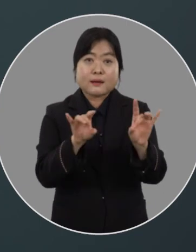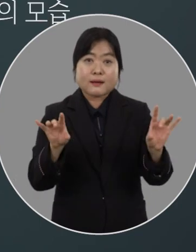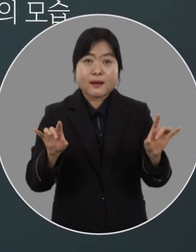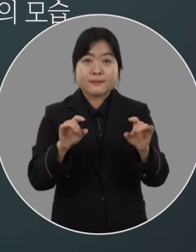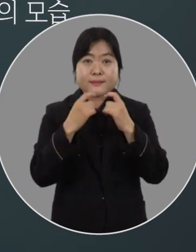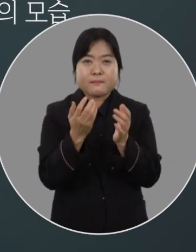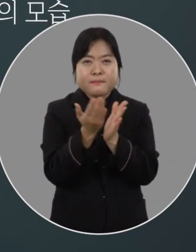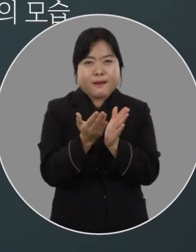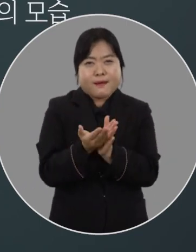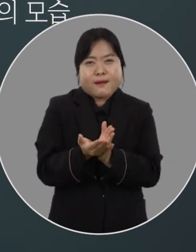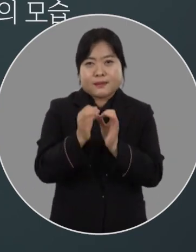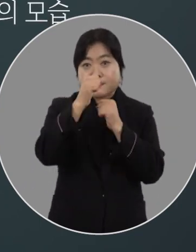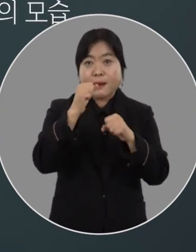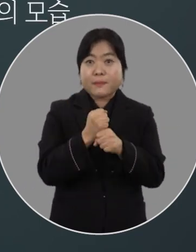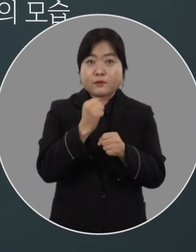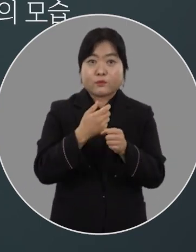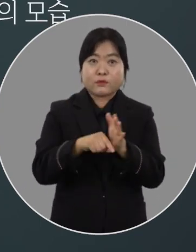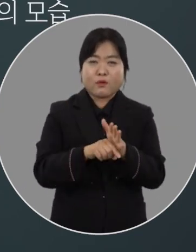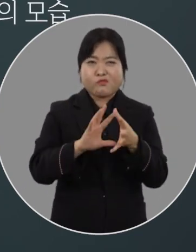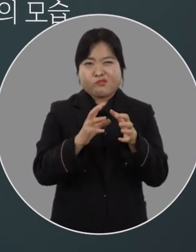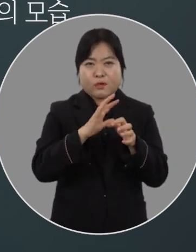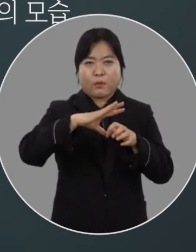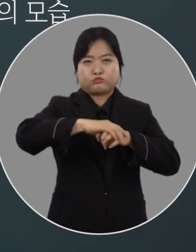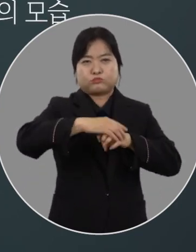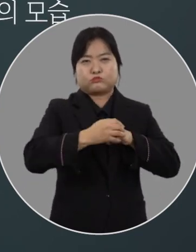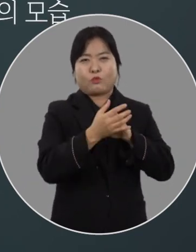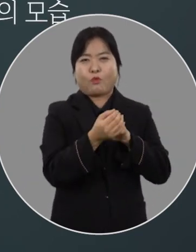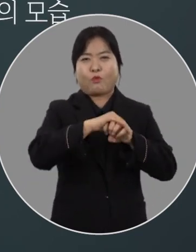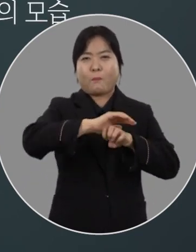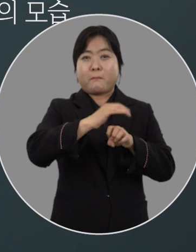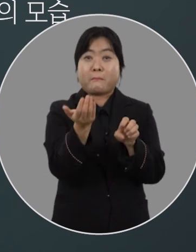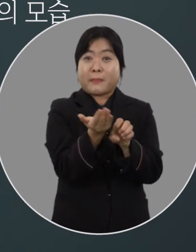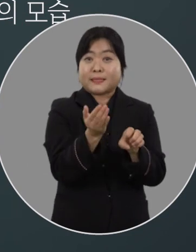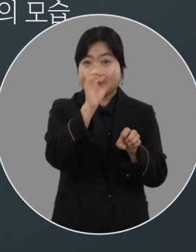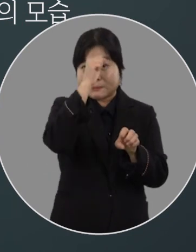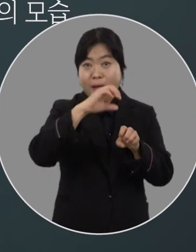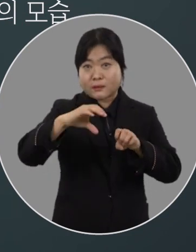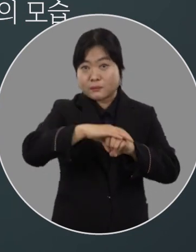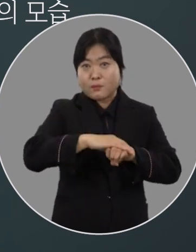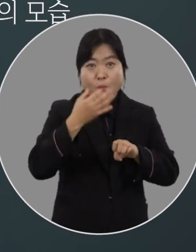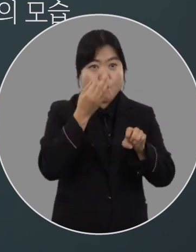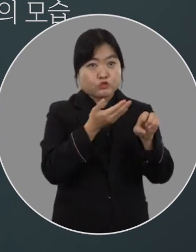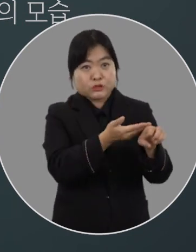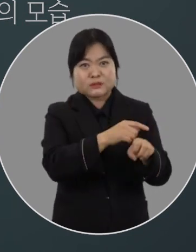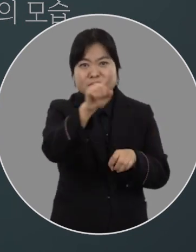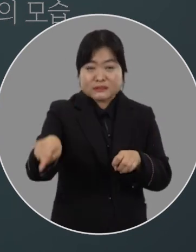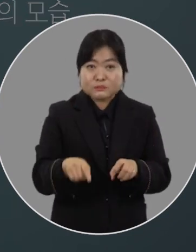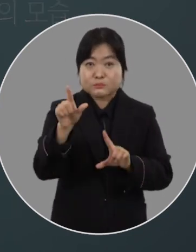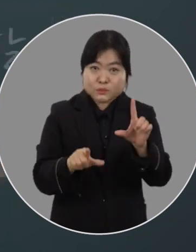각 개인에 맞는 신발을 만들기 위해서 문드러진 발을 주무르고 그들에게 맞는 신발을